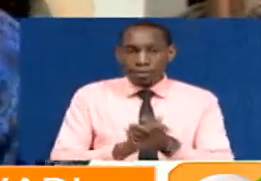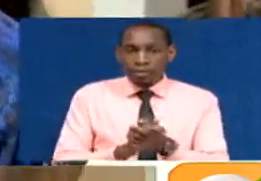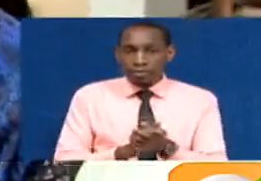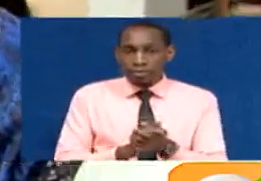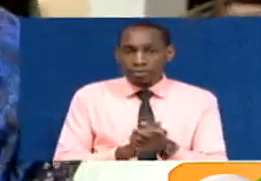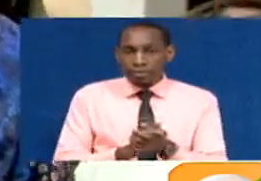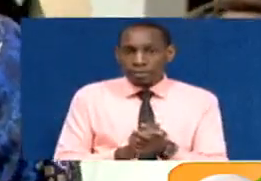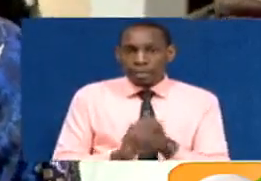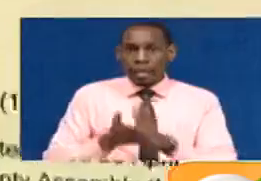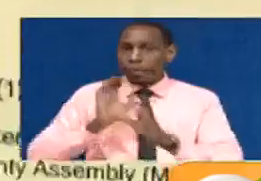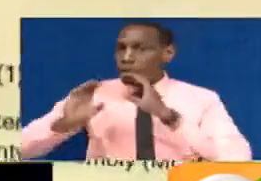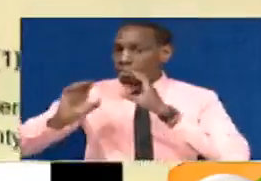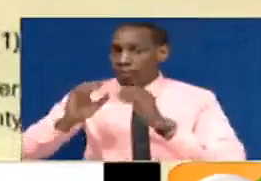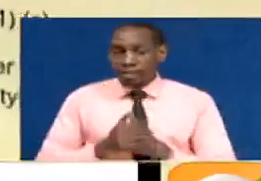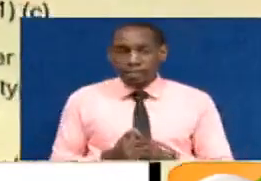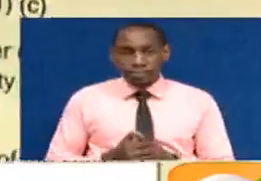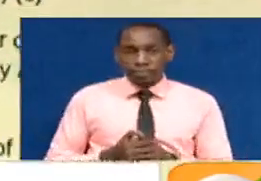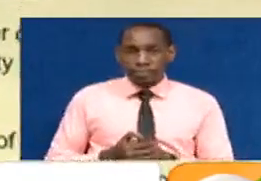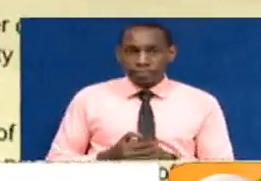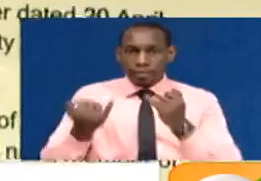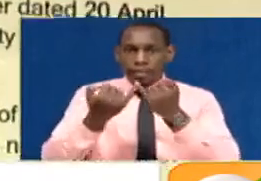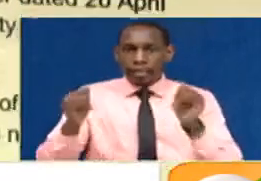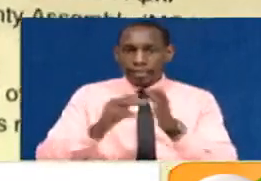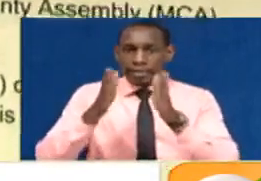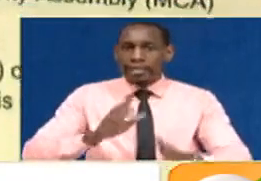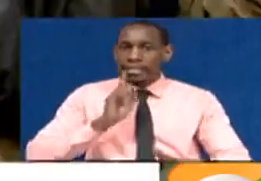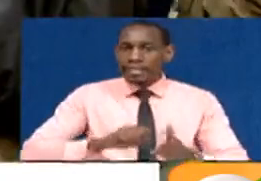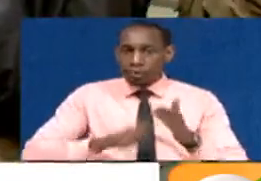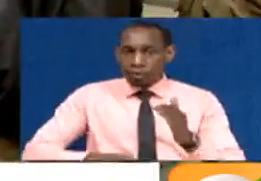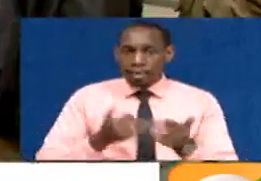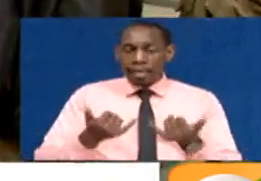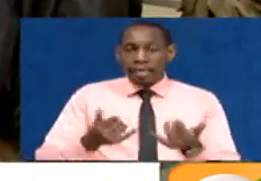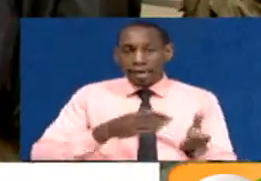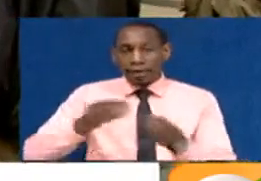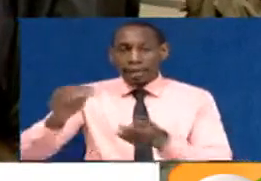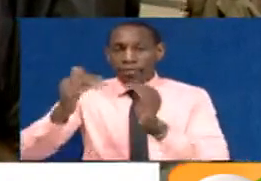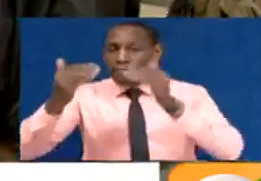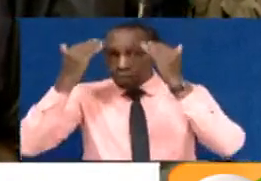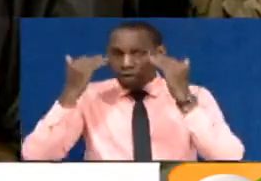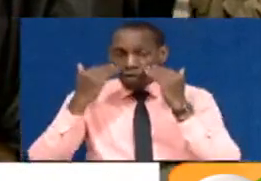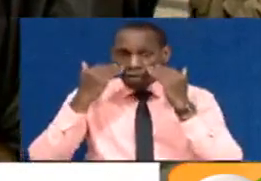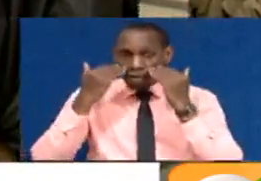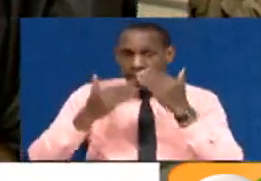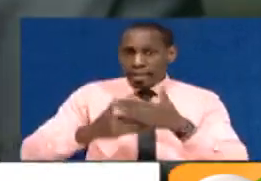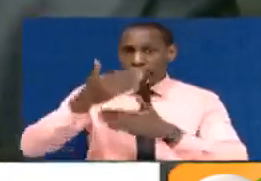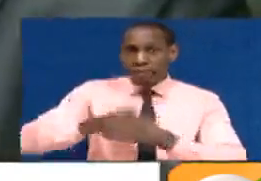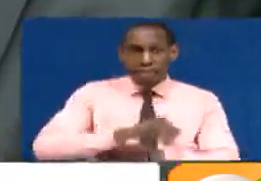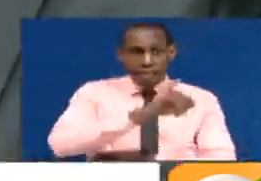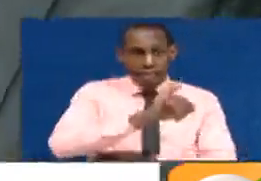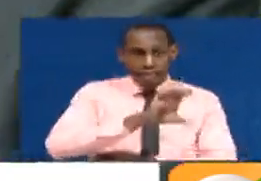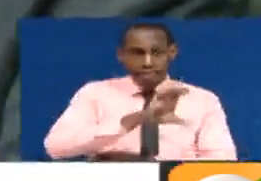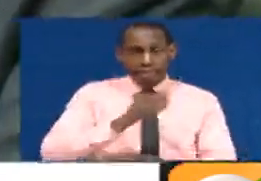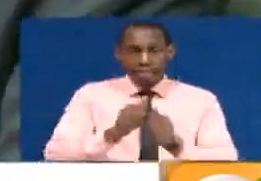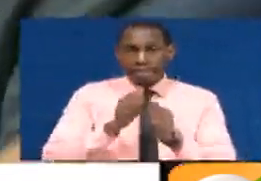understand? There was never communication. Wawaniaji hao wakisema hawana budi ila kuelekea mahakamani baada ya